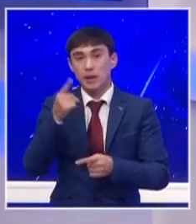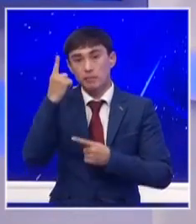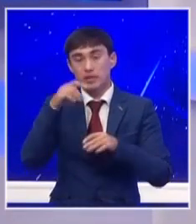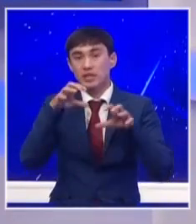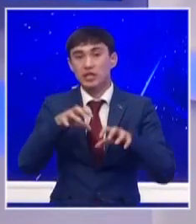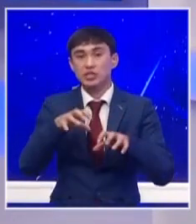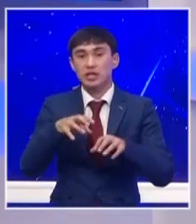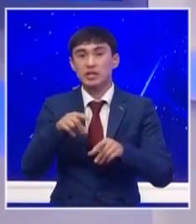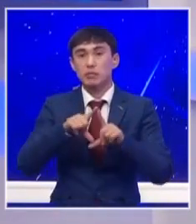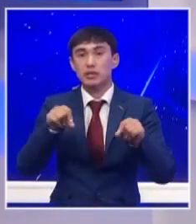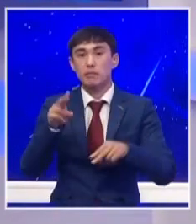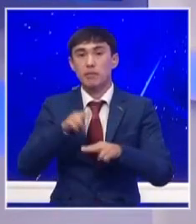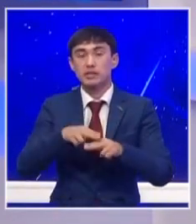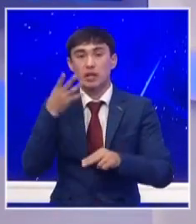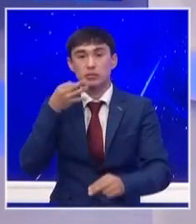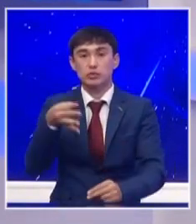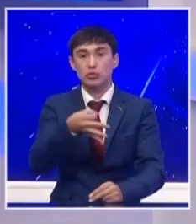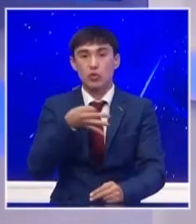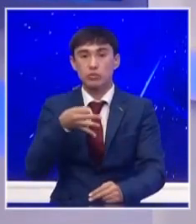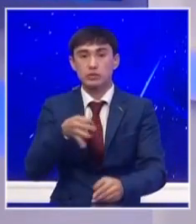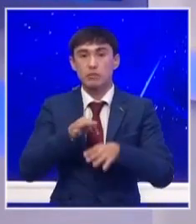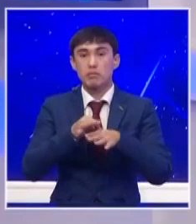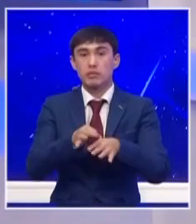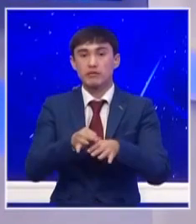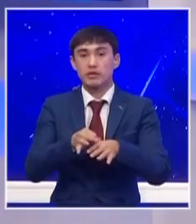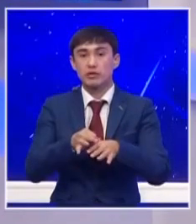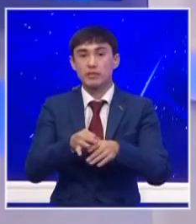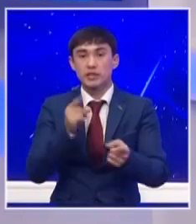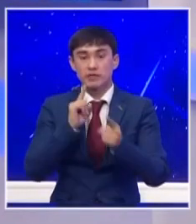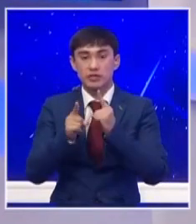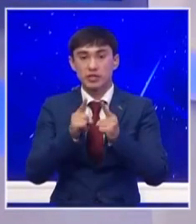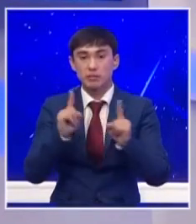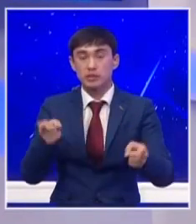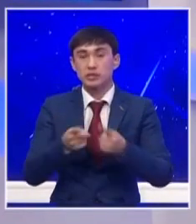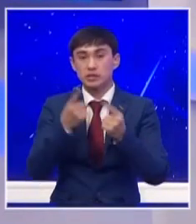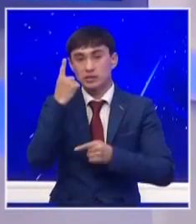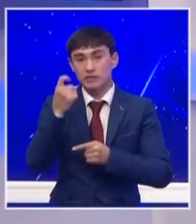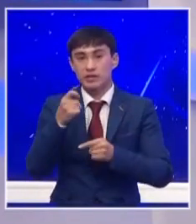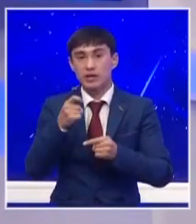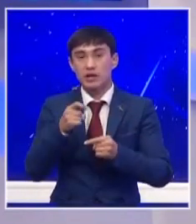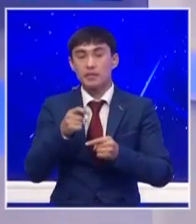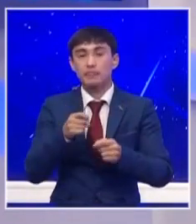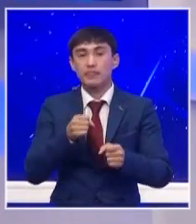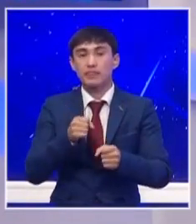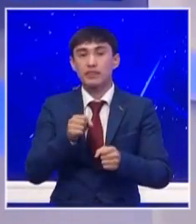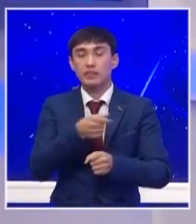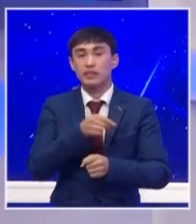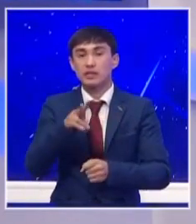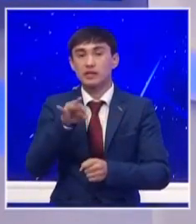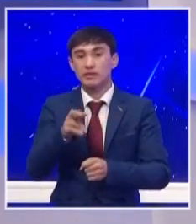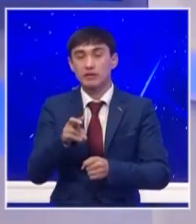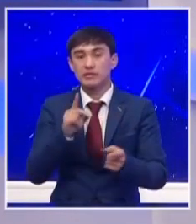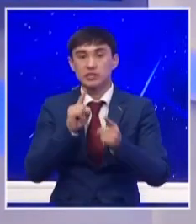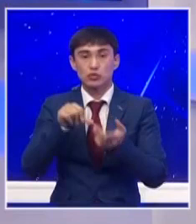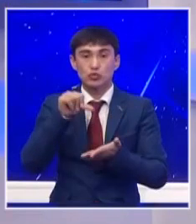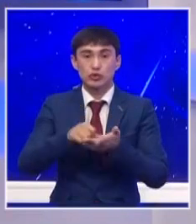председательством начальника департамента полиции алмати ской области проведено совещание по созданию совета Наставников в заседании